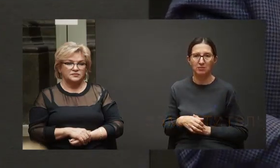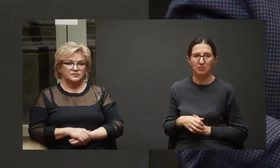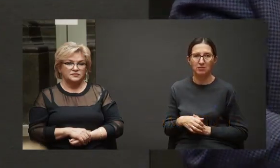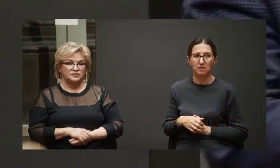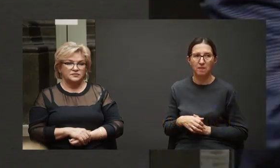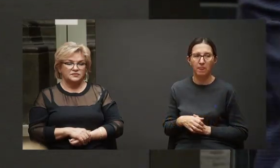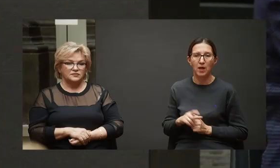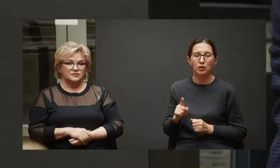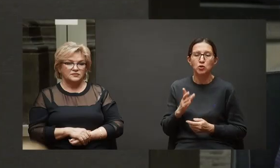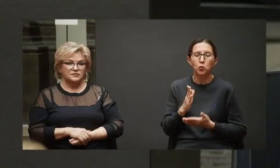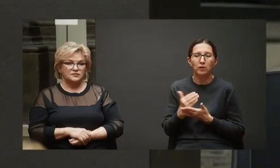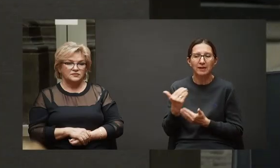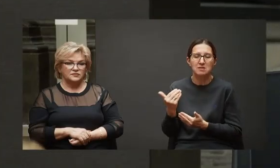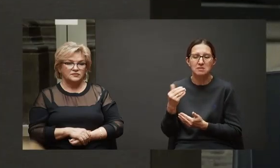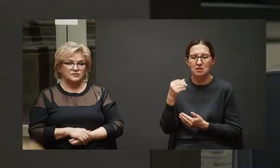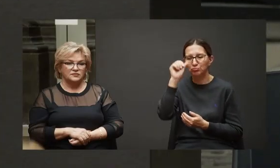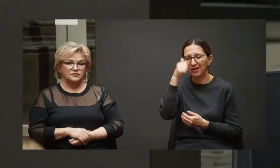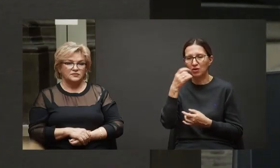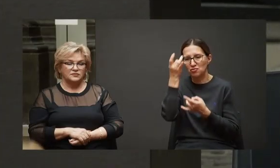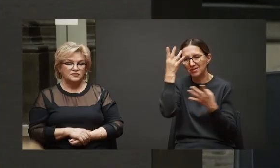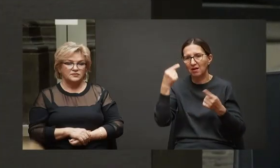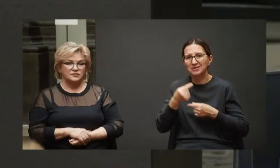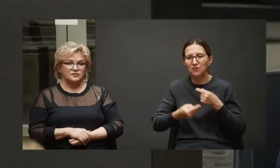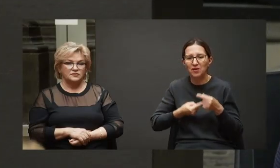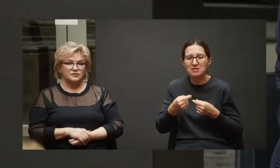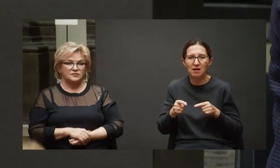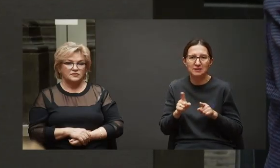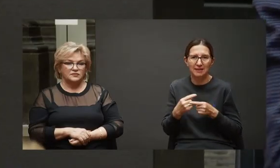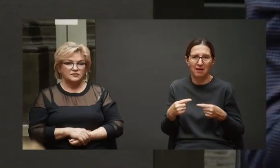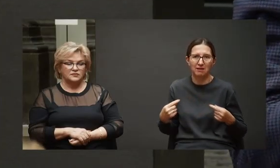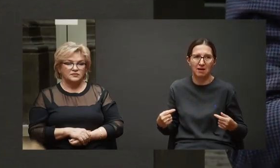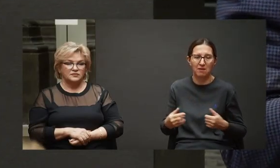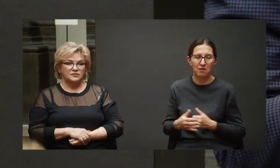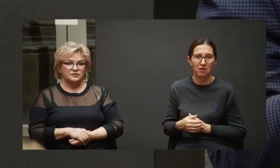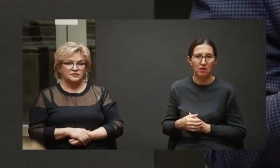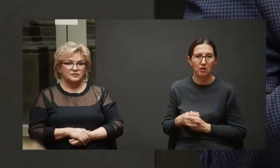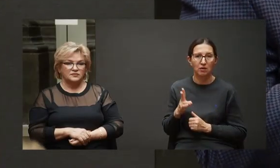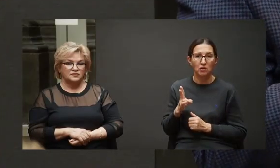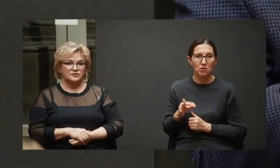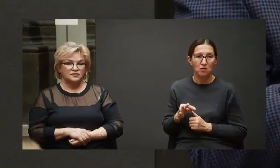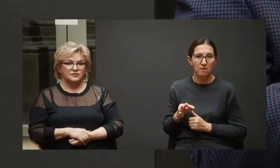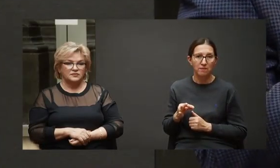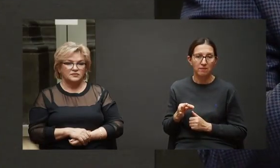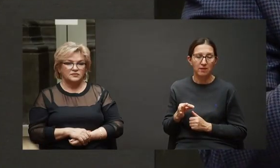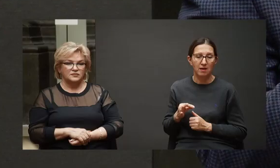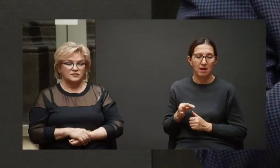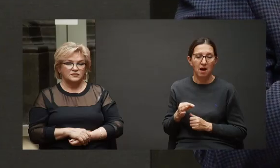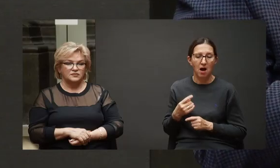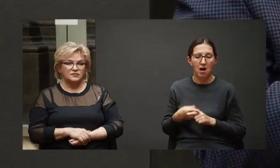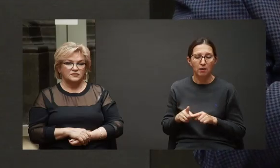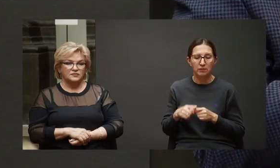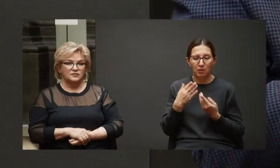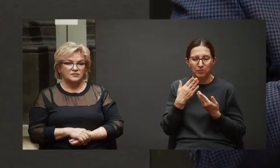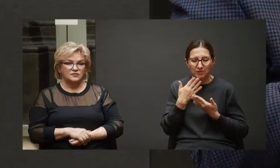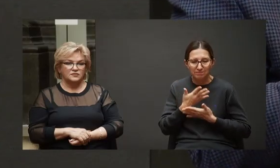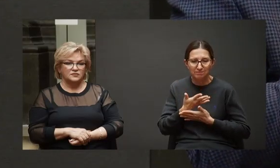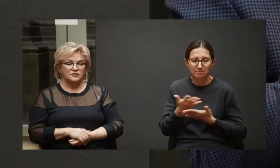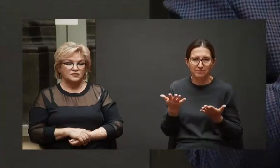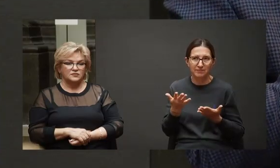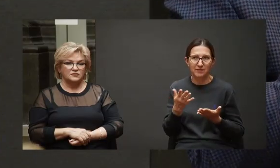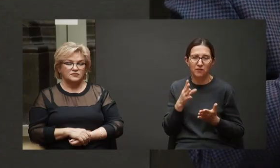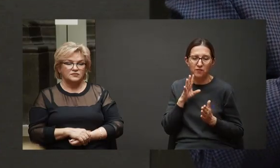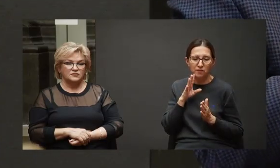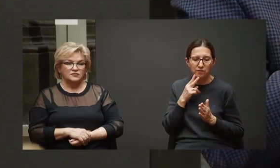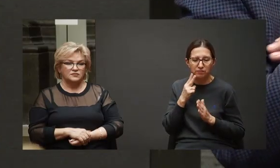что есть греческая цивилизация и так далее. Но вчитывает он, ну, вот